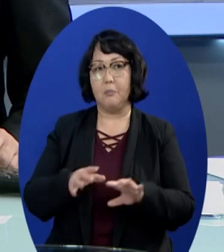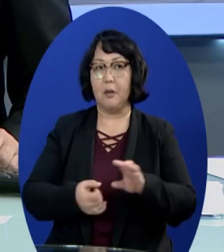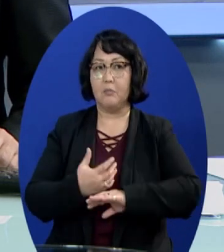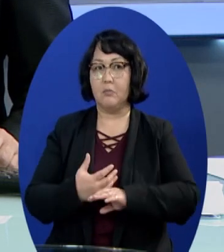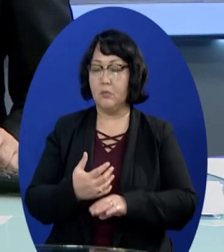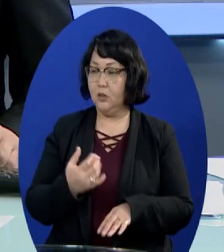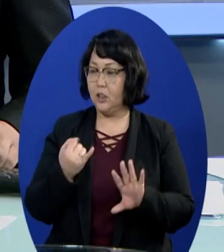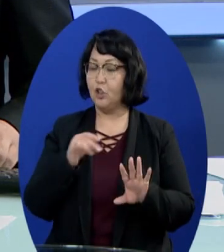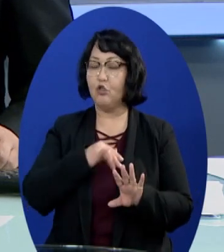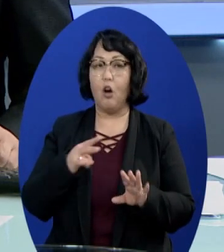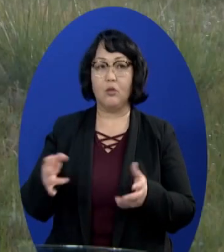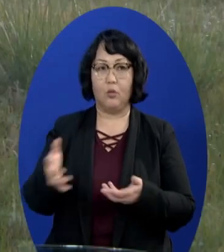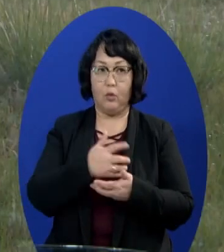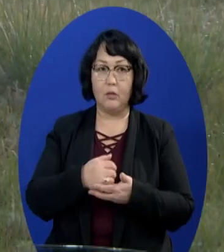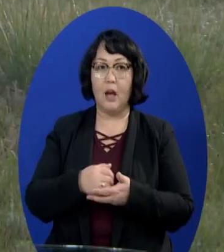байна.